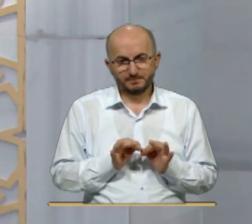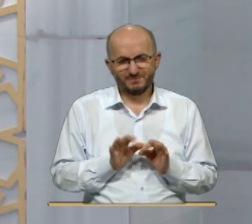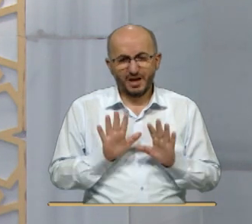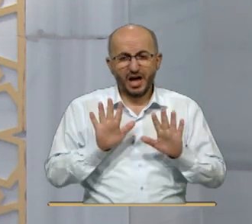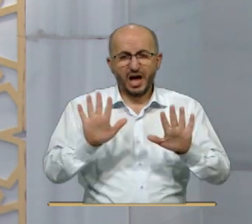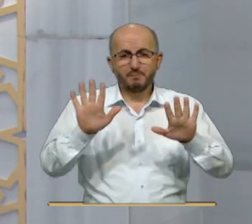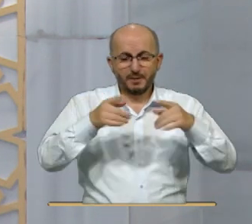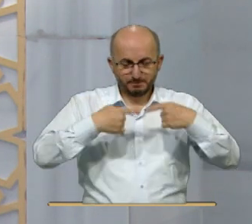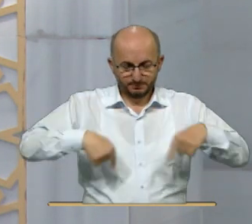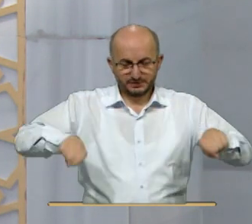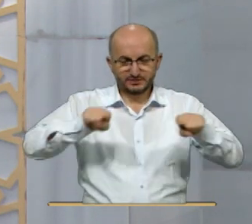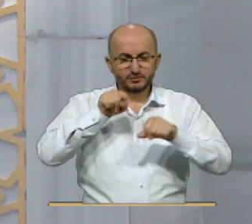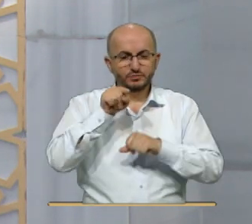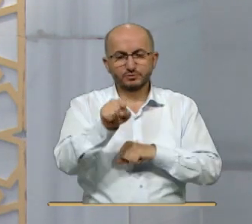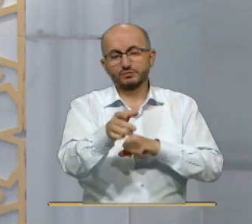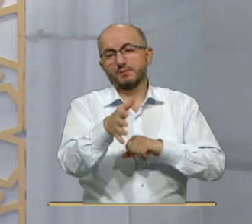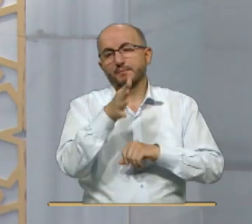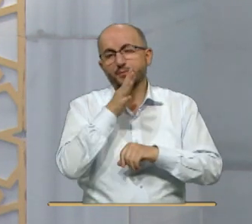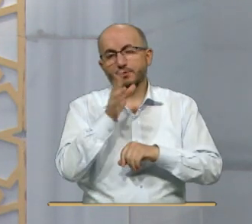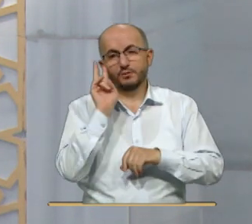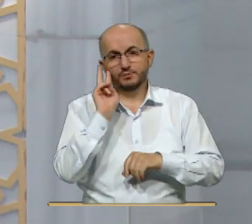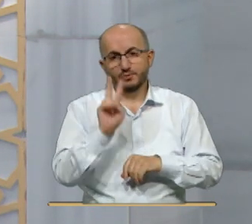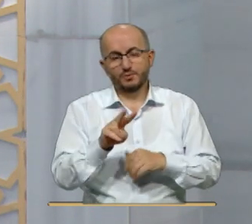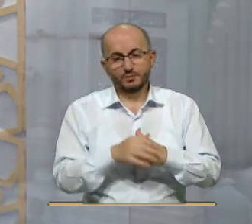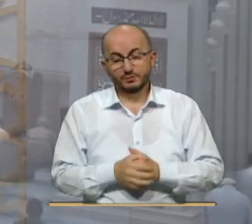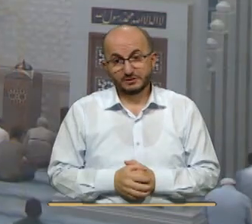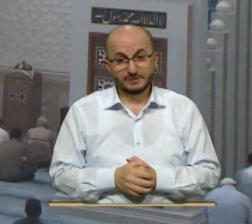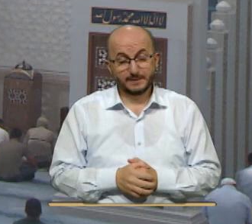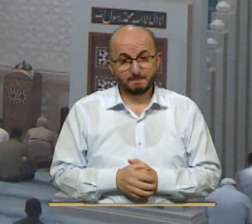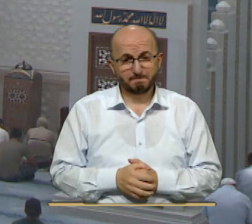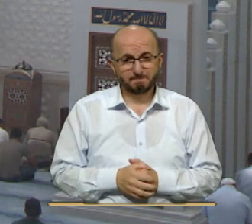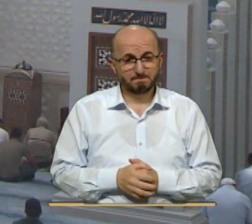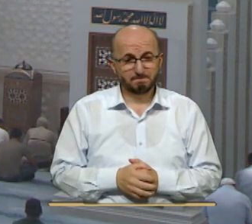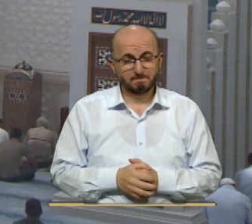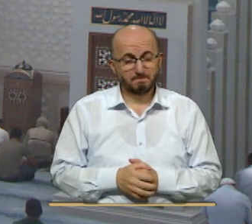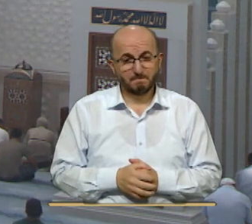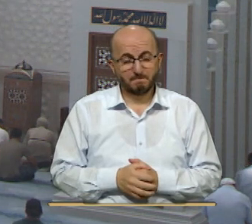biz şunu da biliyoruz, görüyoruz ki